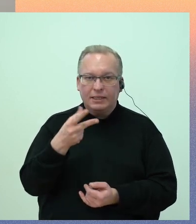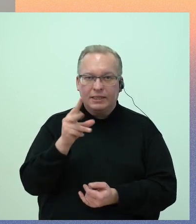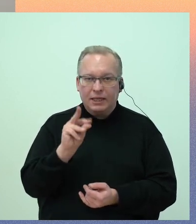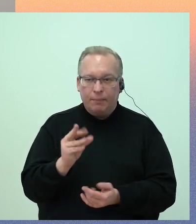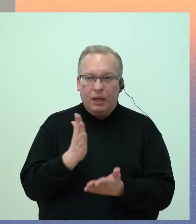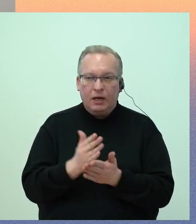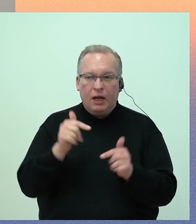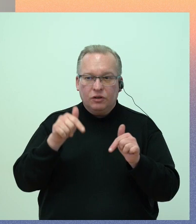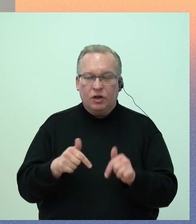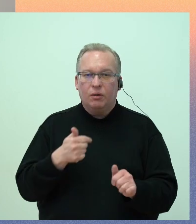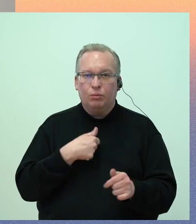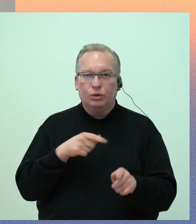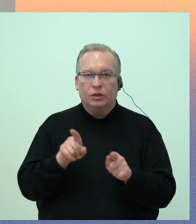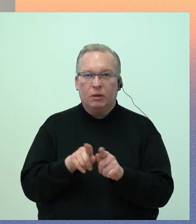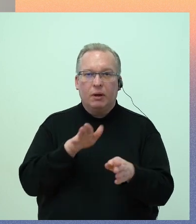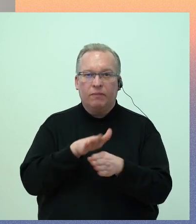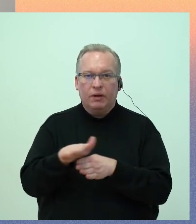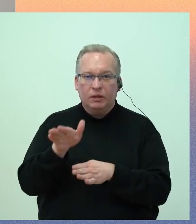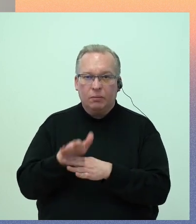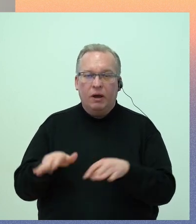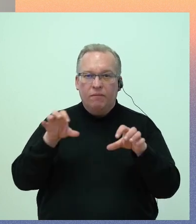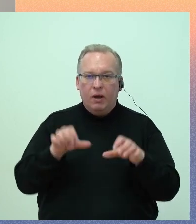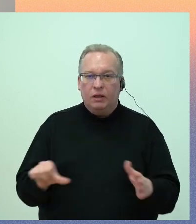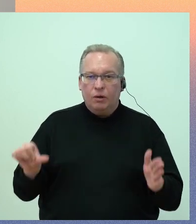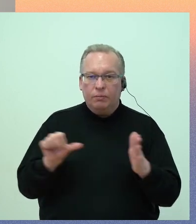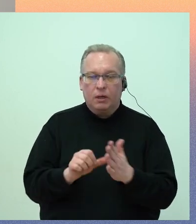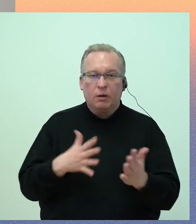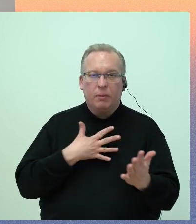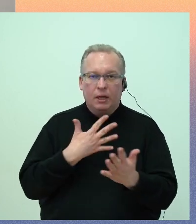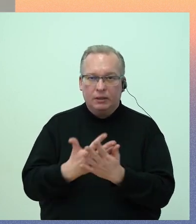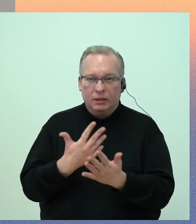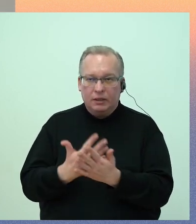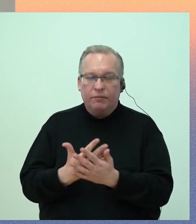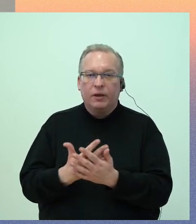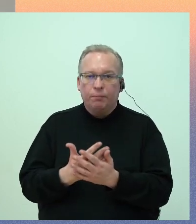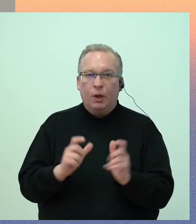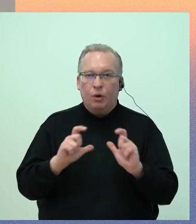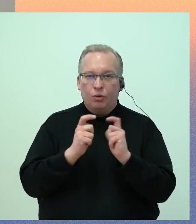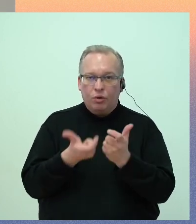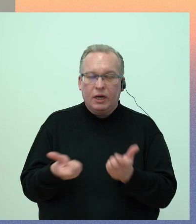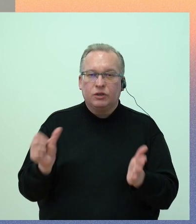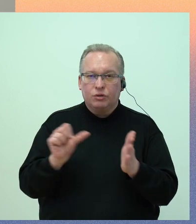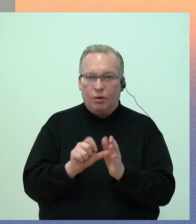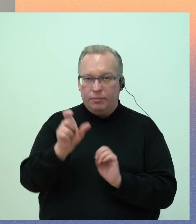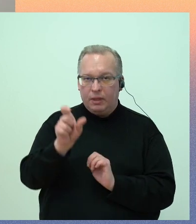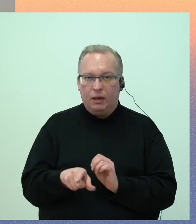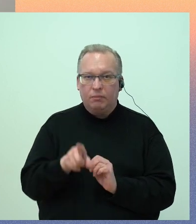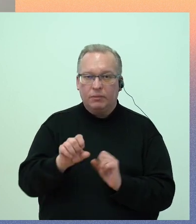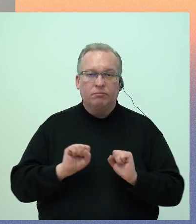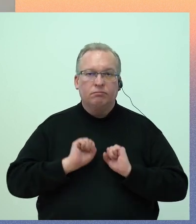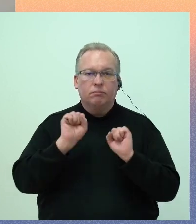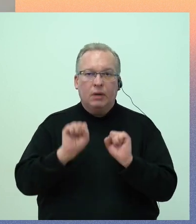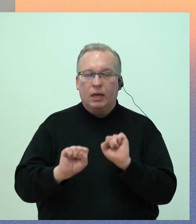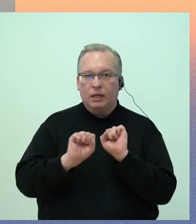pat yra mūsų vykdančiosios valdybos narė ir aktyvi kongreso narė. Ji ryžtingai